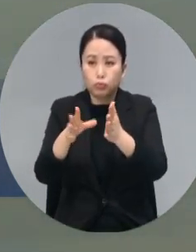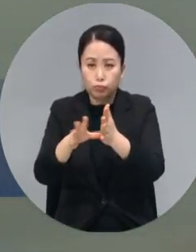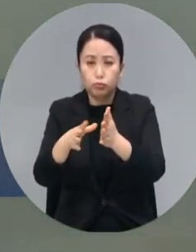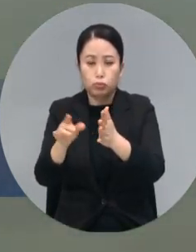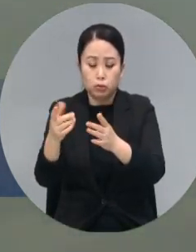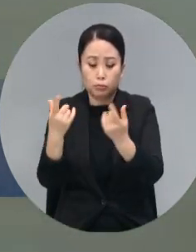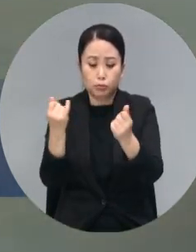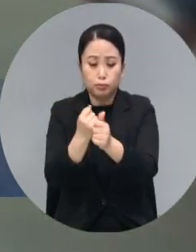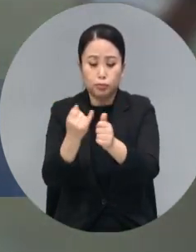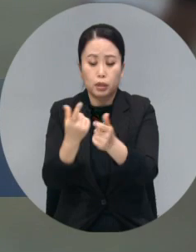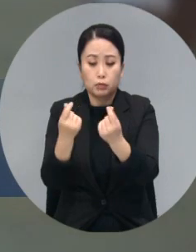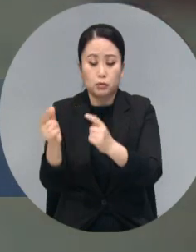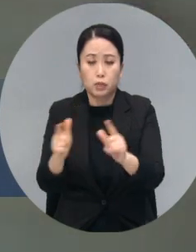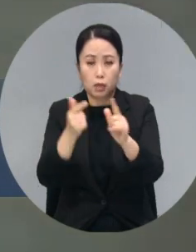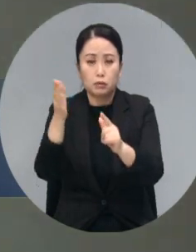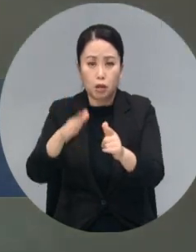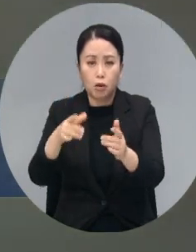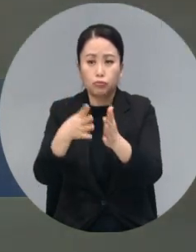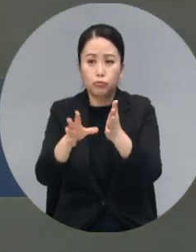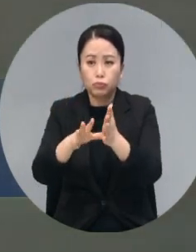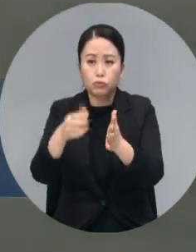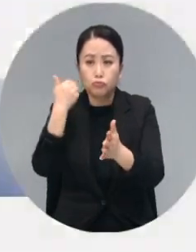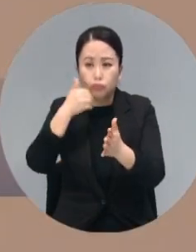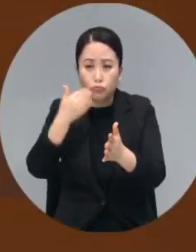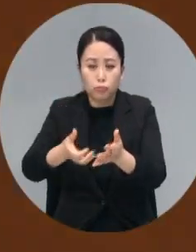아니 이거는 내 거예요. 우리 따는 거예요.